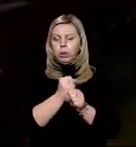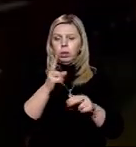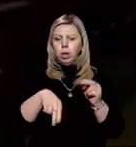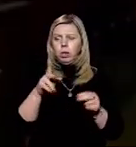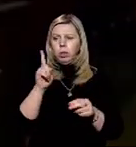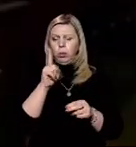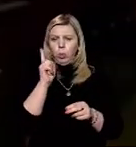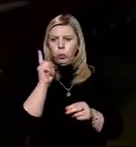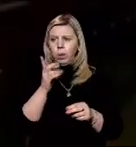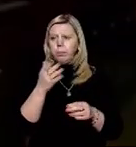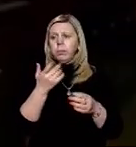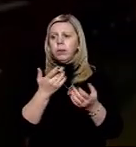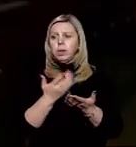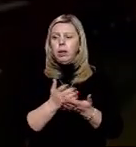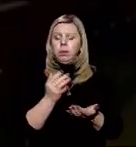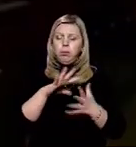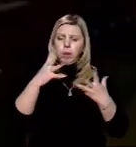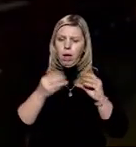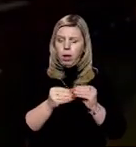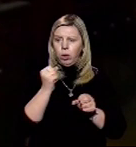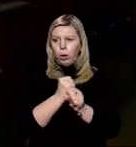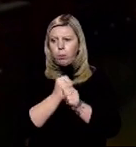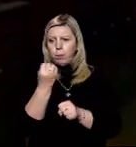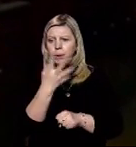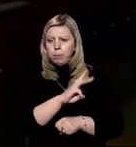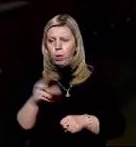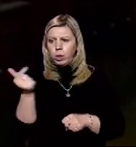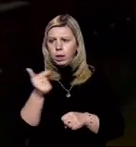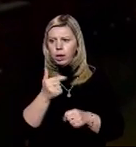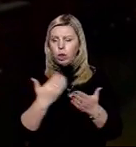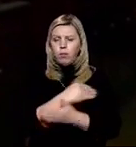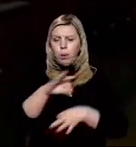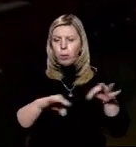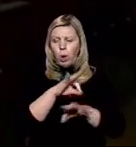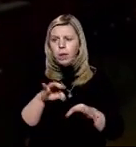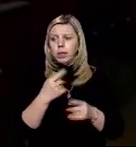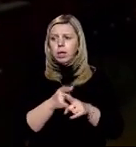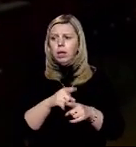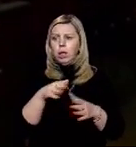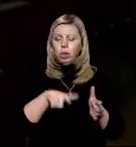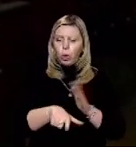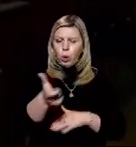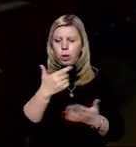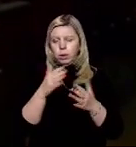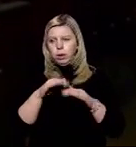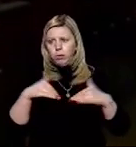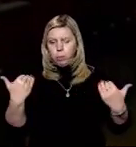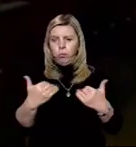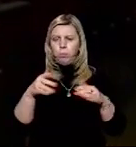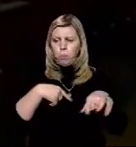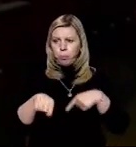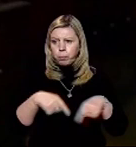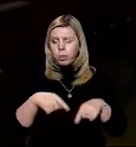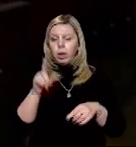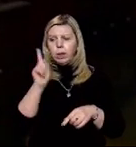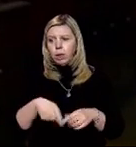США. Передбачено загально наступного року 15 мільйонів гривень. Це новий проект по реконструкції бігових доріжок та трибун і футбольного поля.